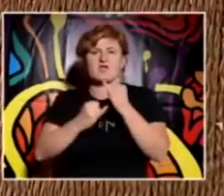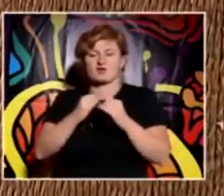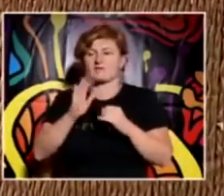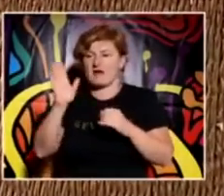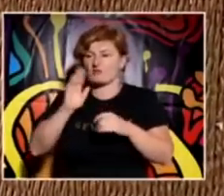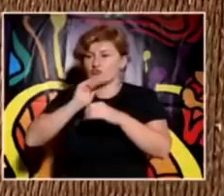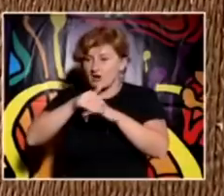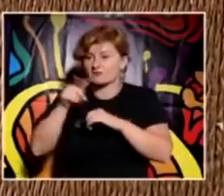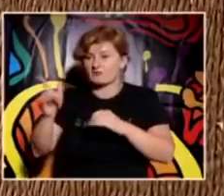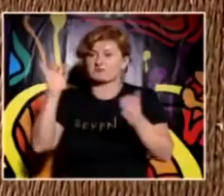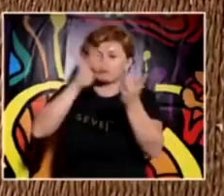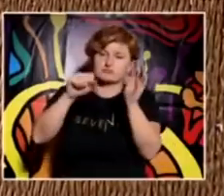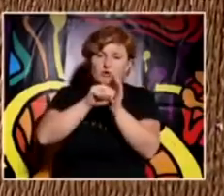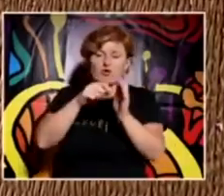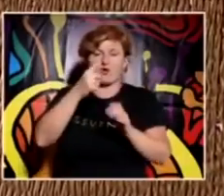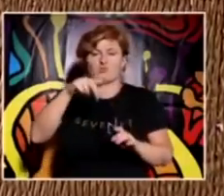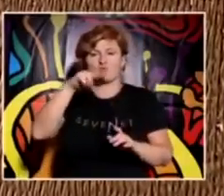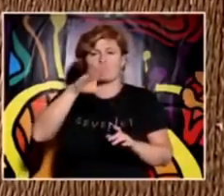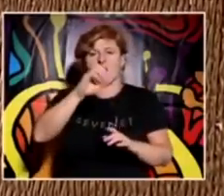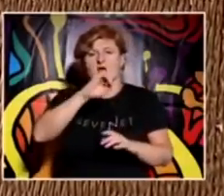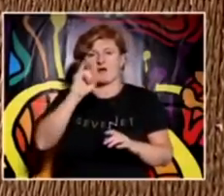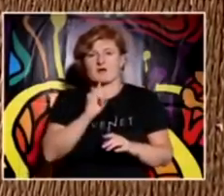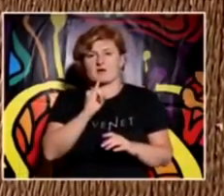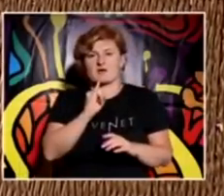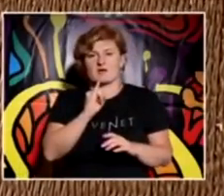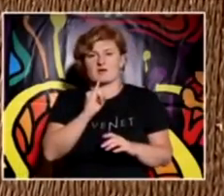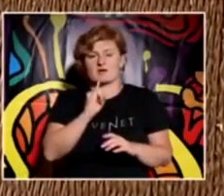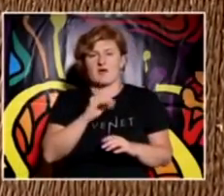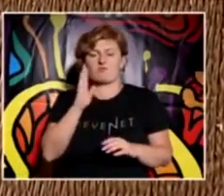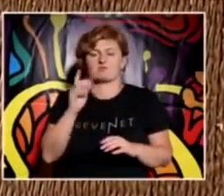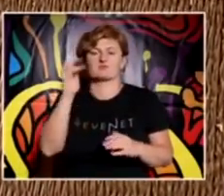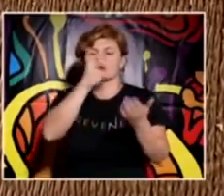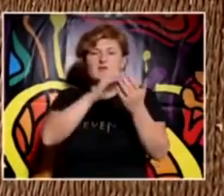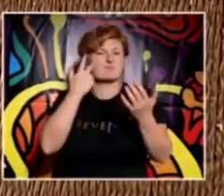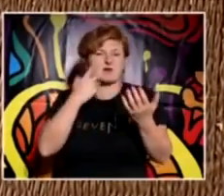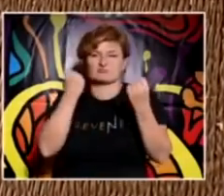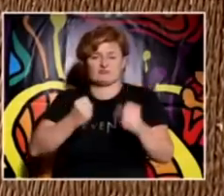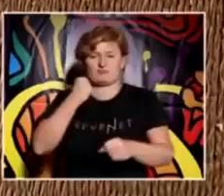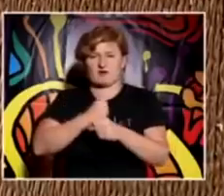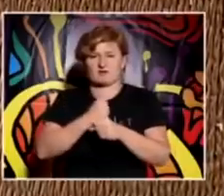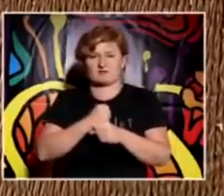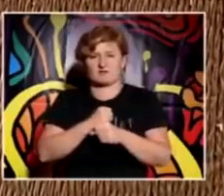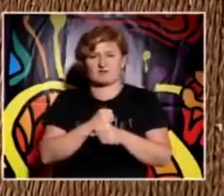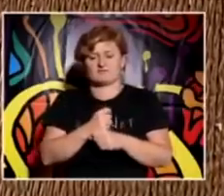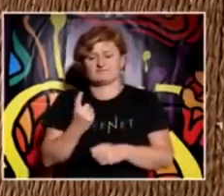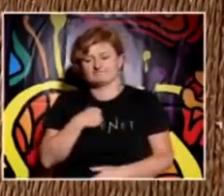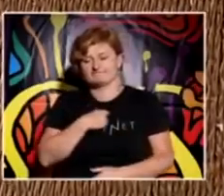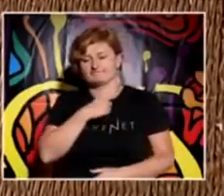Dubaj, gdzie prawdopodobnie wielu z nich zostanie okaleczonych. I to było takie coś wow.